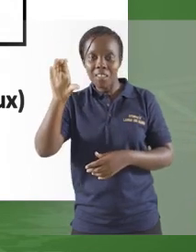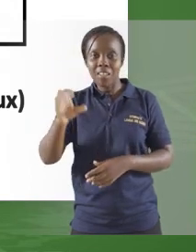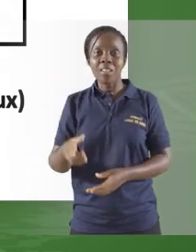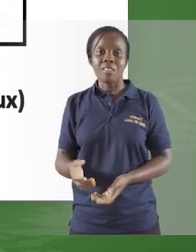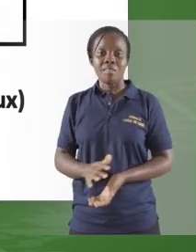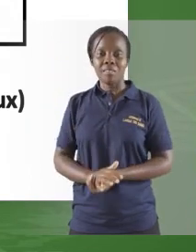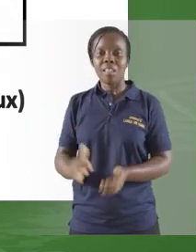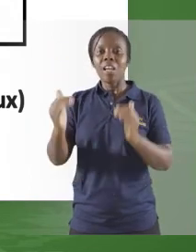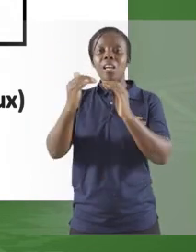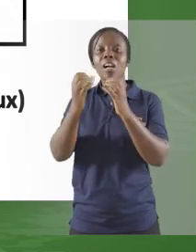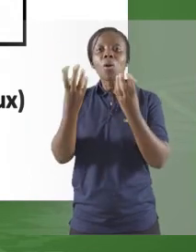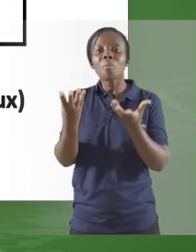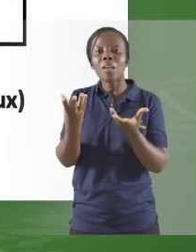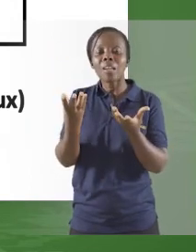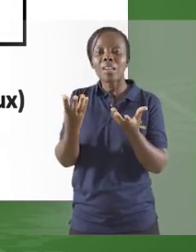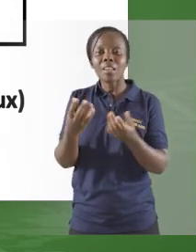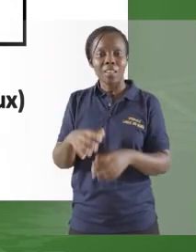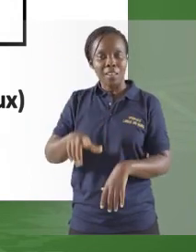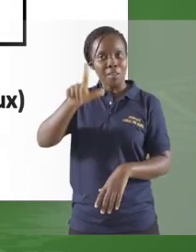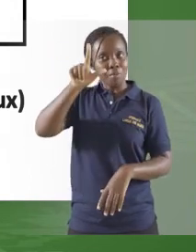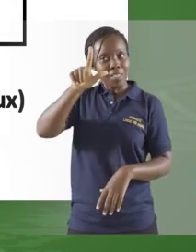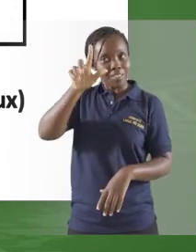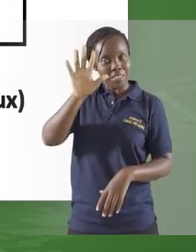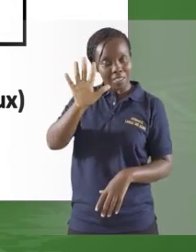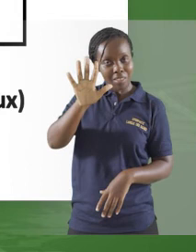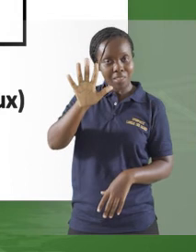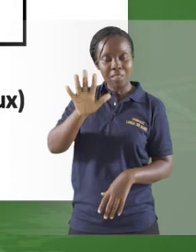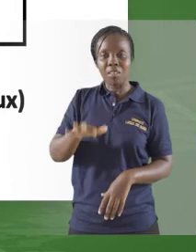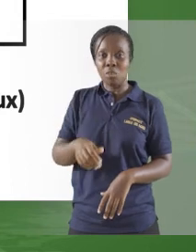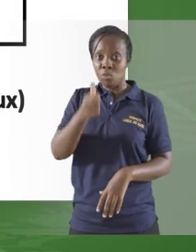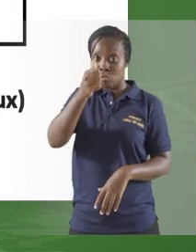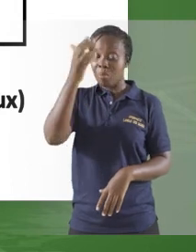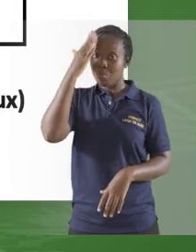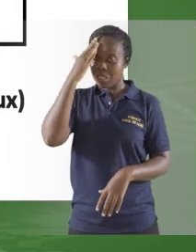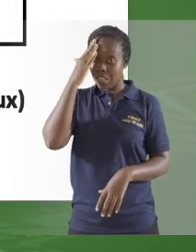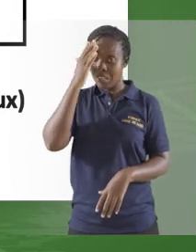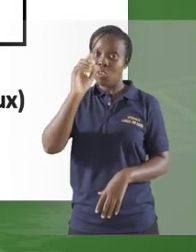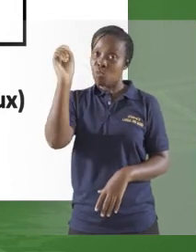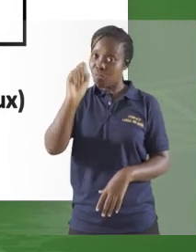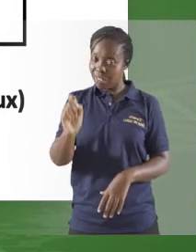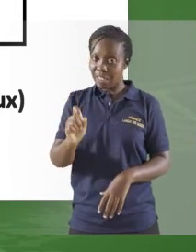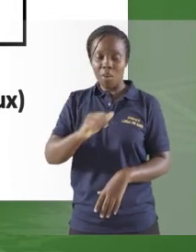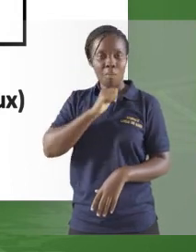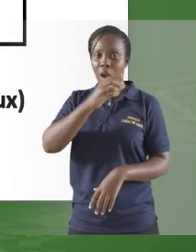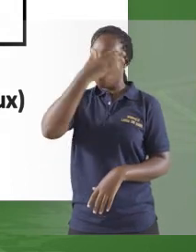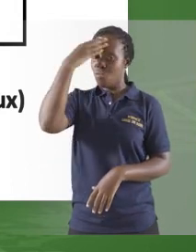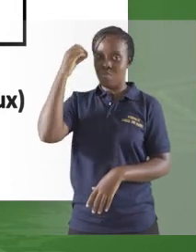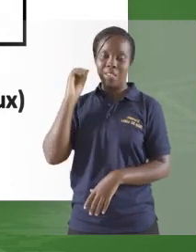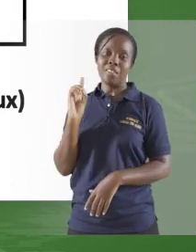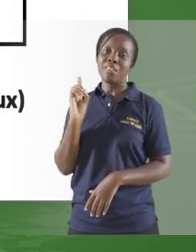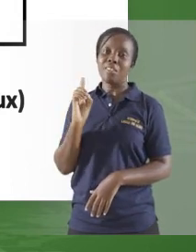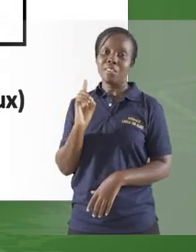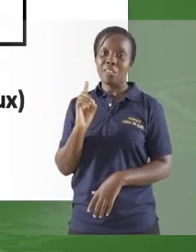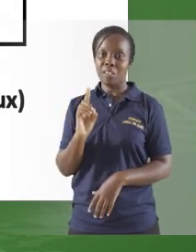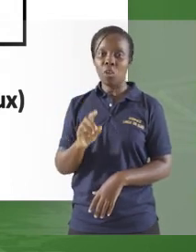100, ça nous revient à 25. Et comme c'est des proportions, il faut ramener en pourcentage, ce qui va nous